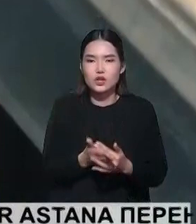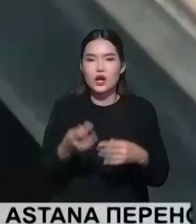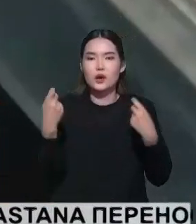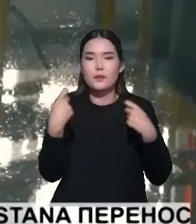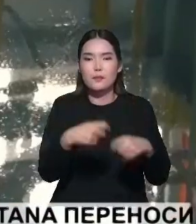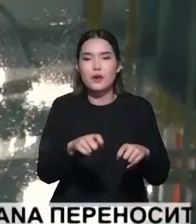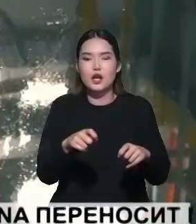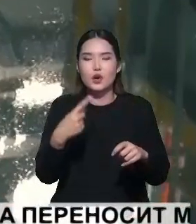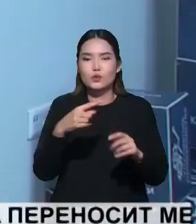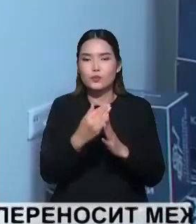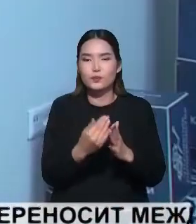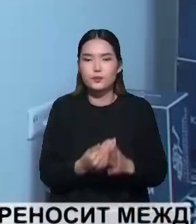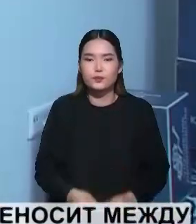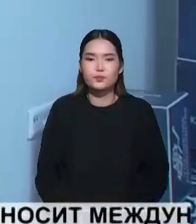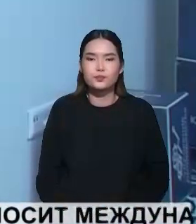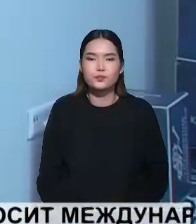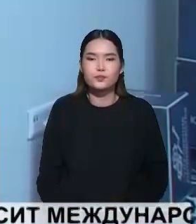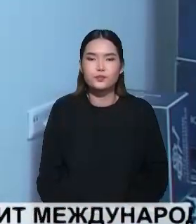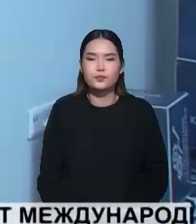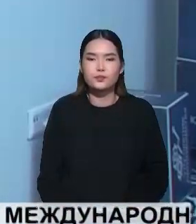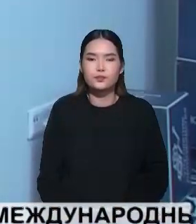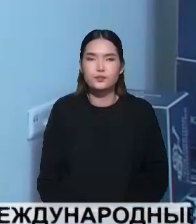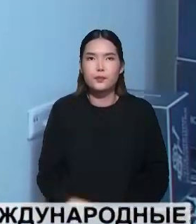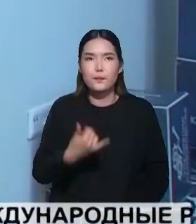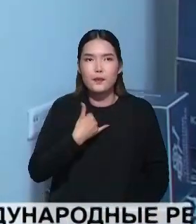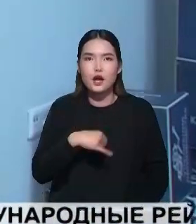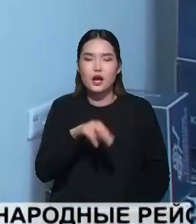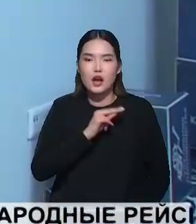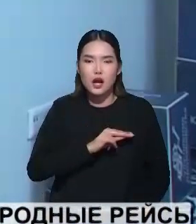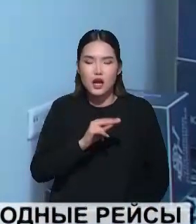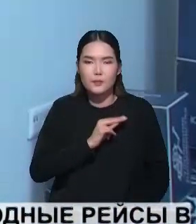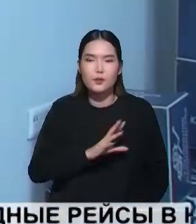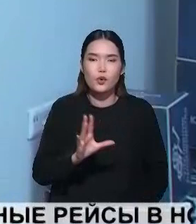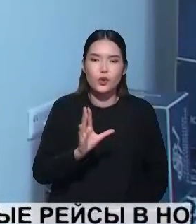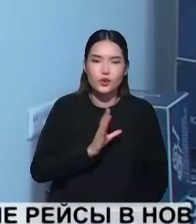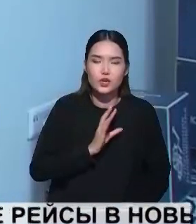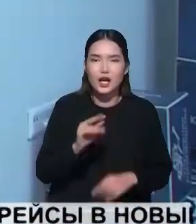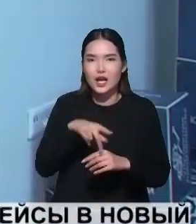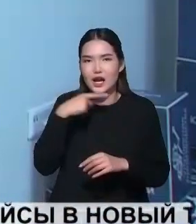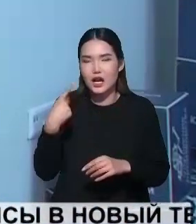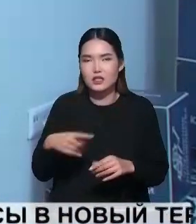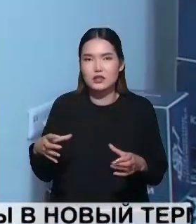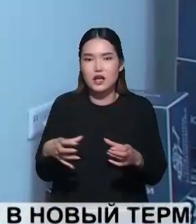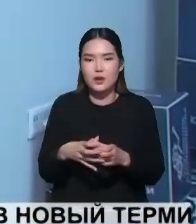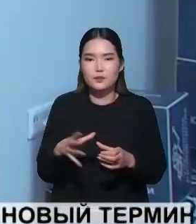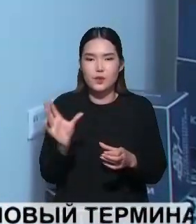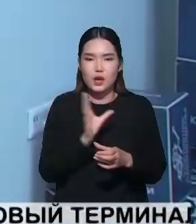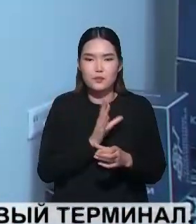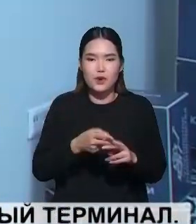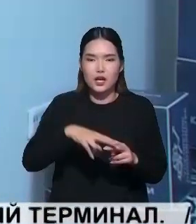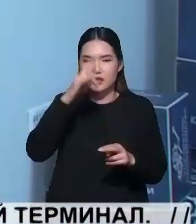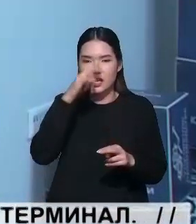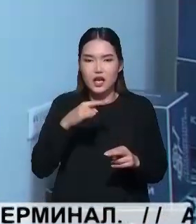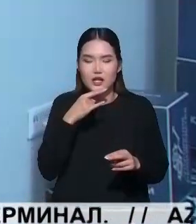сделать ребрендинг. И мы все это время работали над продажей российских активов, так как казахстанская часть